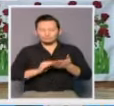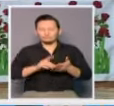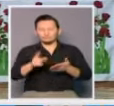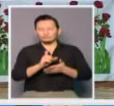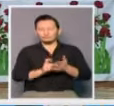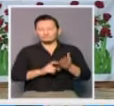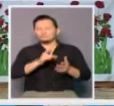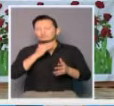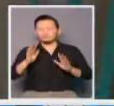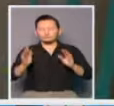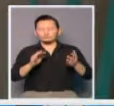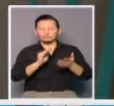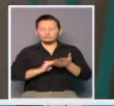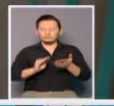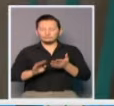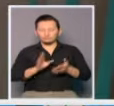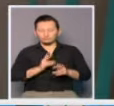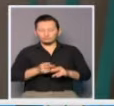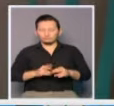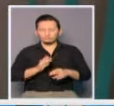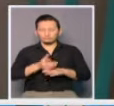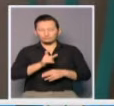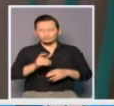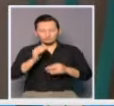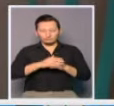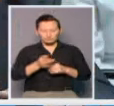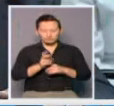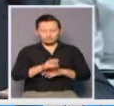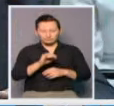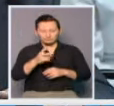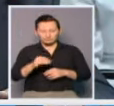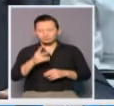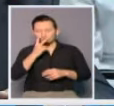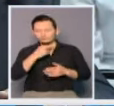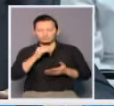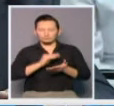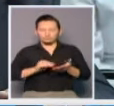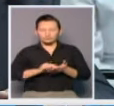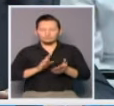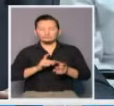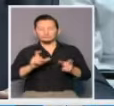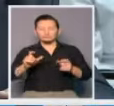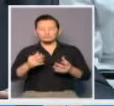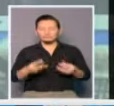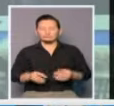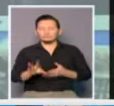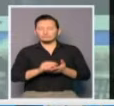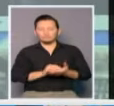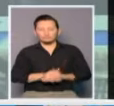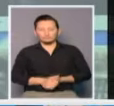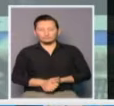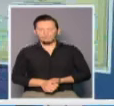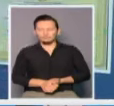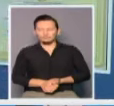авторами многих очерков и повестей. Гостями вечера были Тулеген Жанабай и Алибек Каиров, являющиеся современниками двух поэтов.